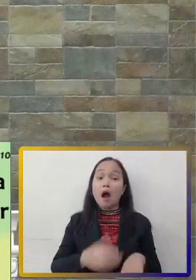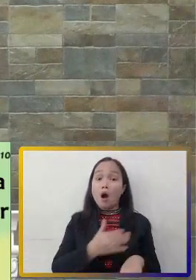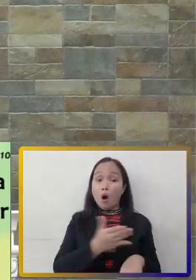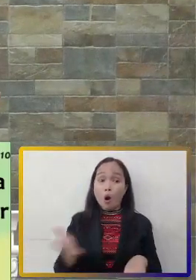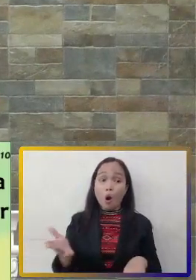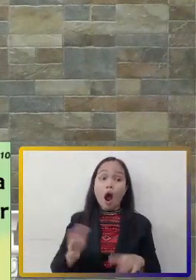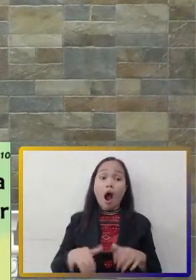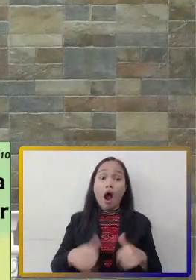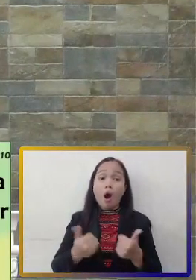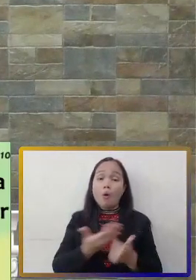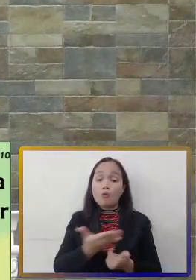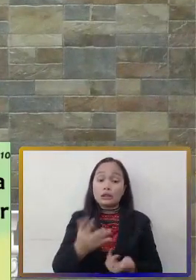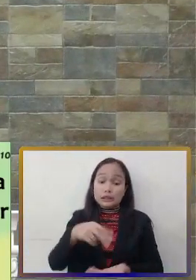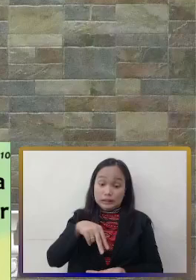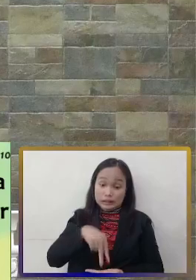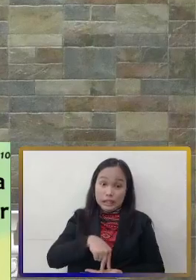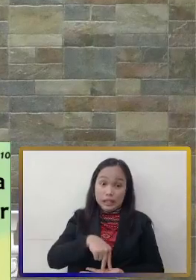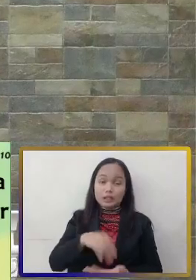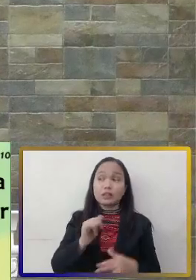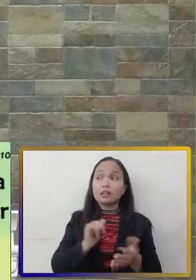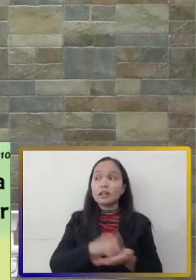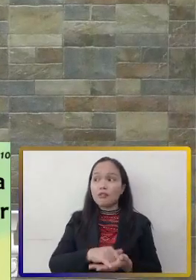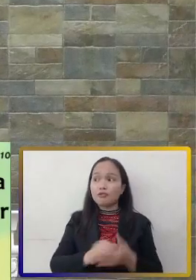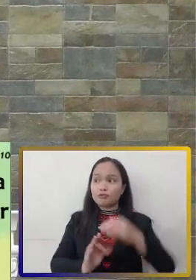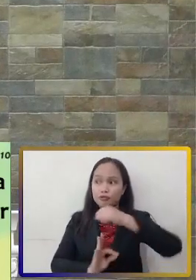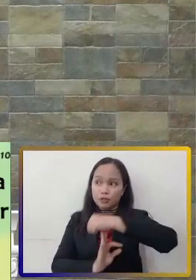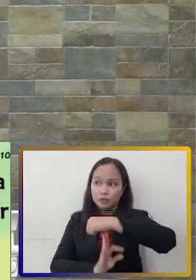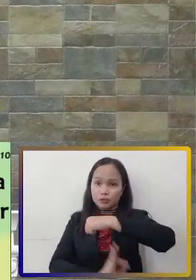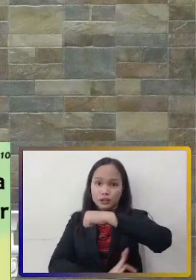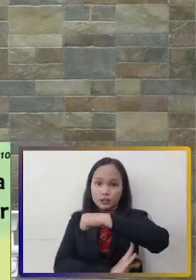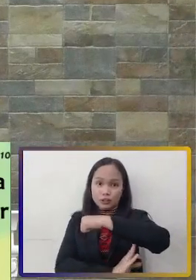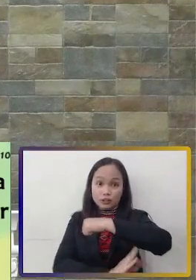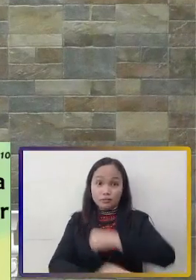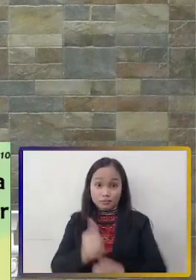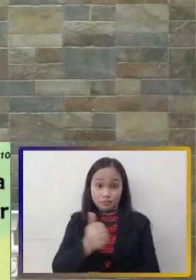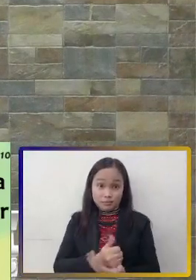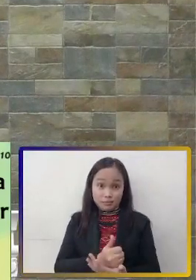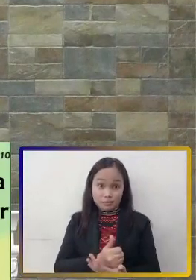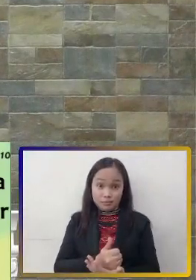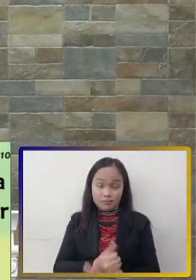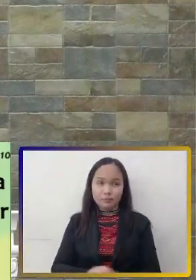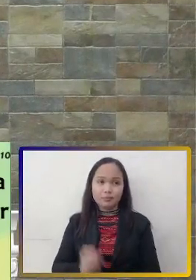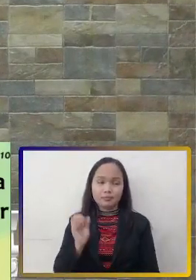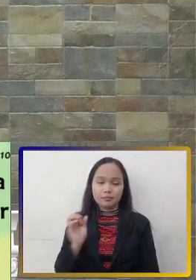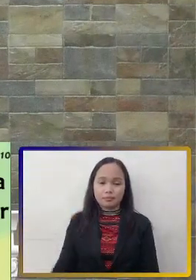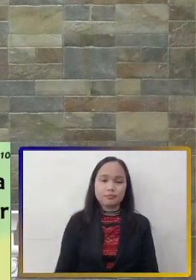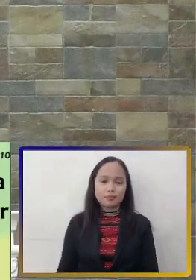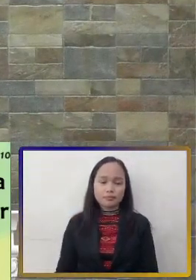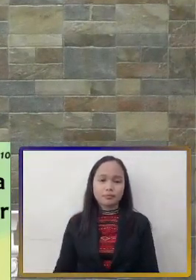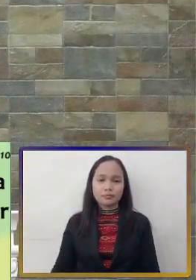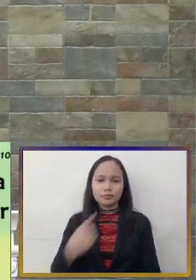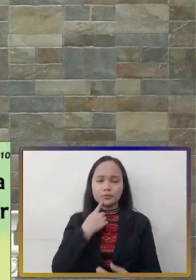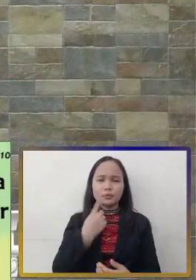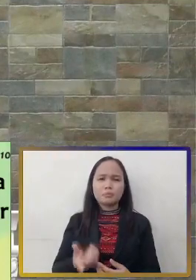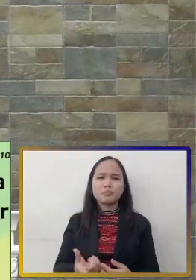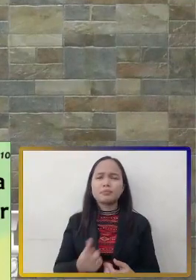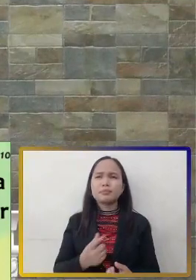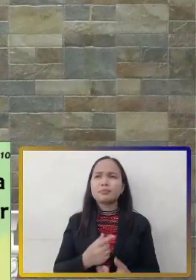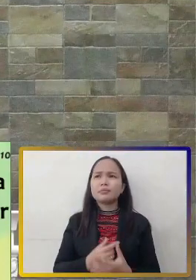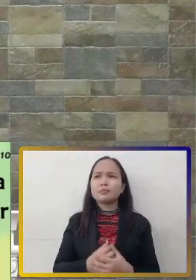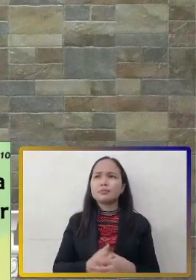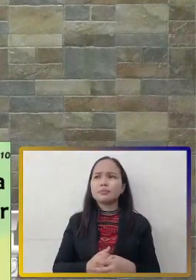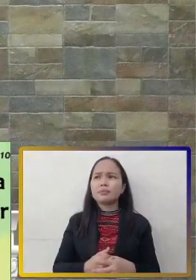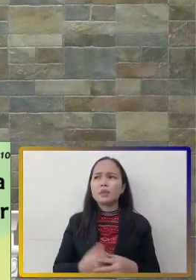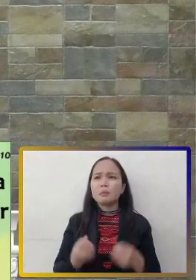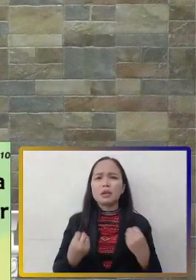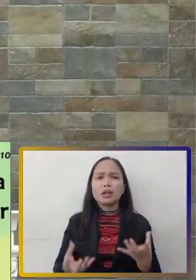mo sa pundasyon na yon. Naunawaan niyo na po? Alright? And so, that's sad mga kapatid, na maraming mga